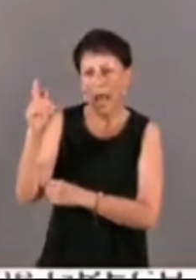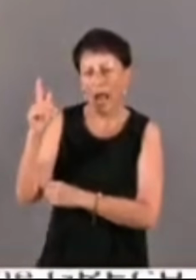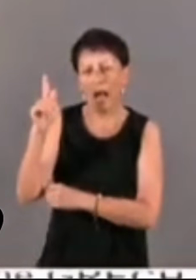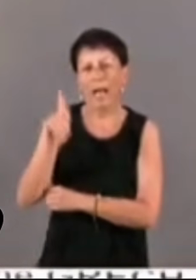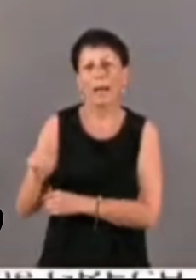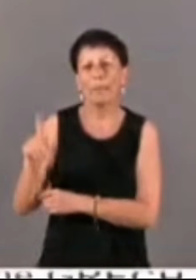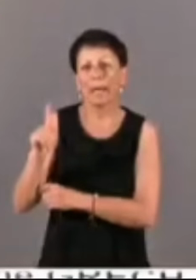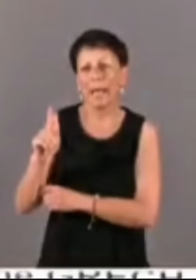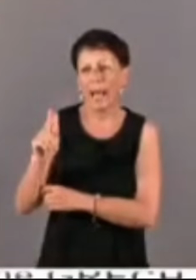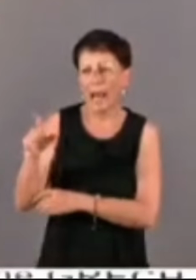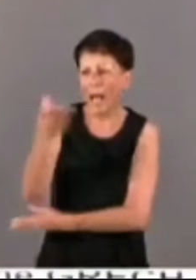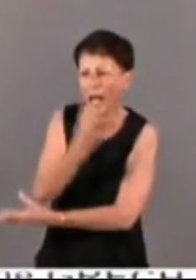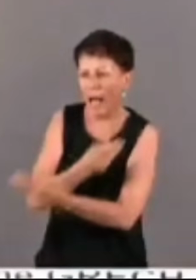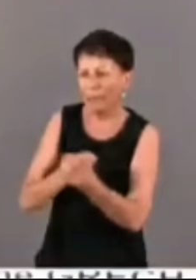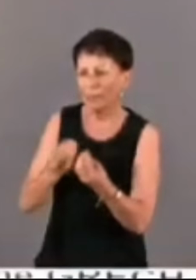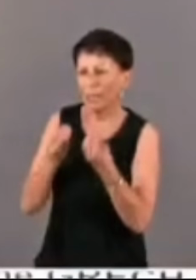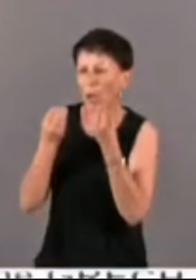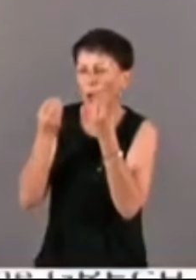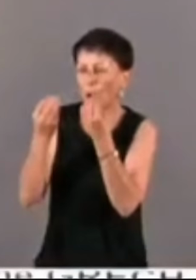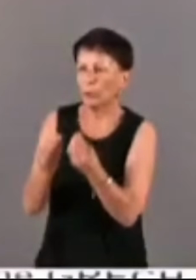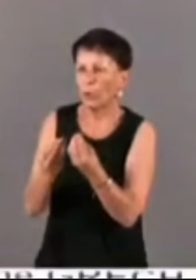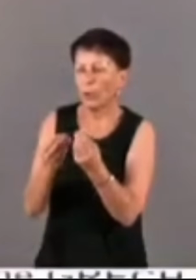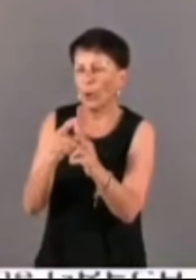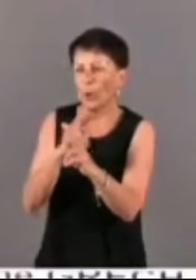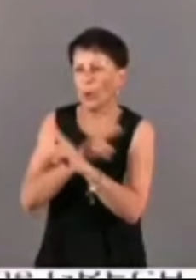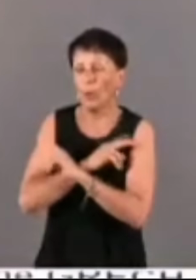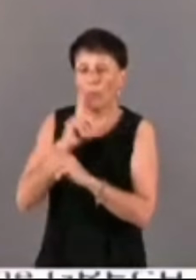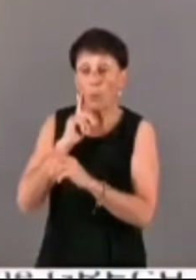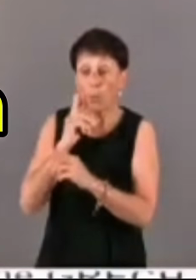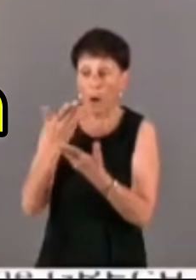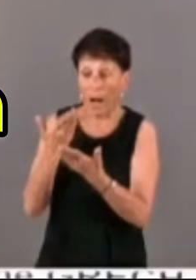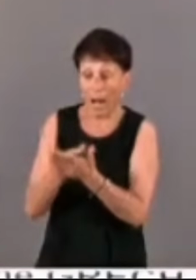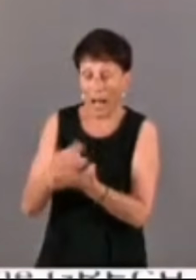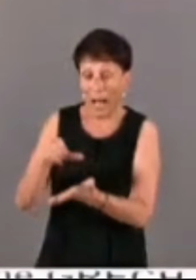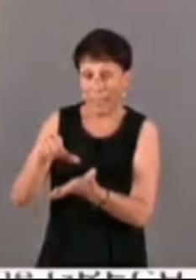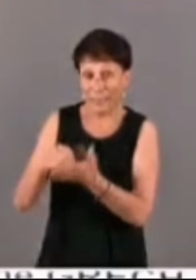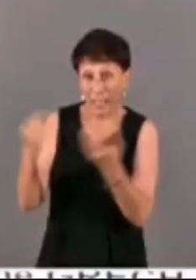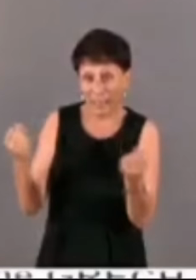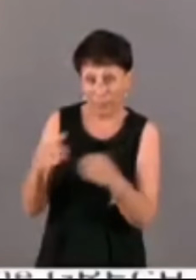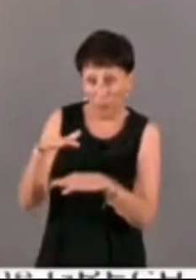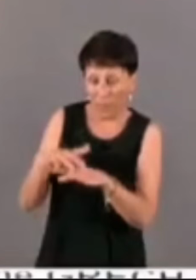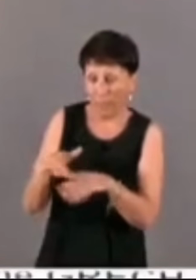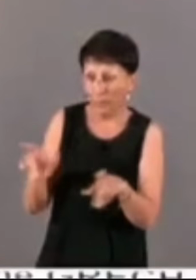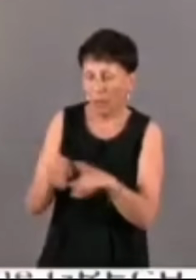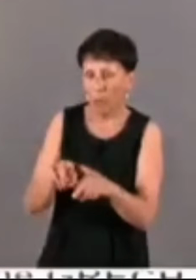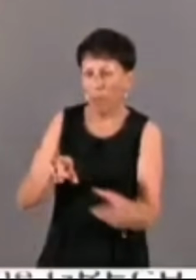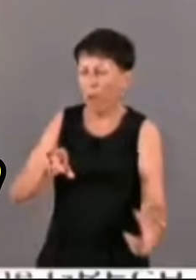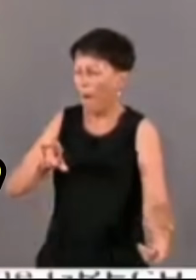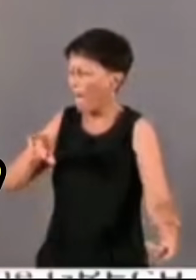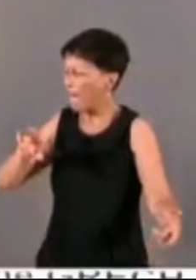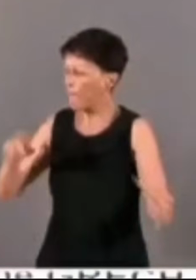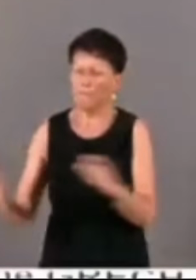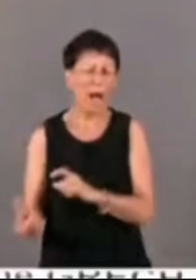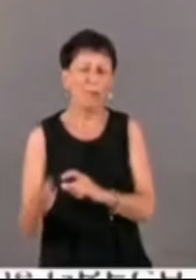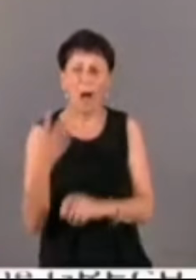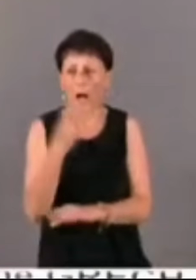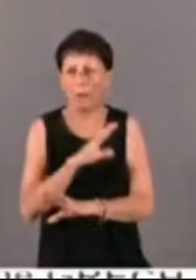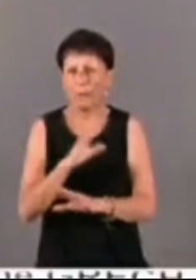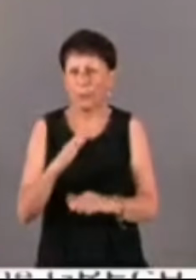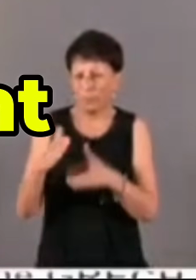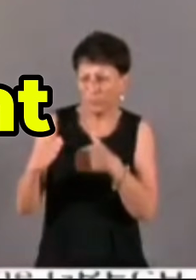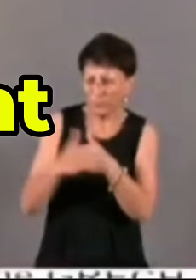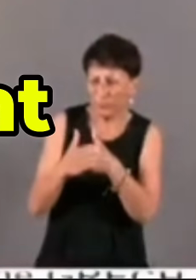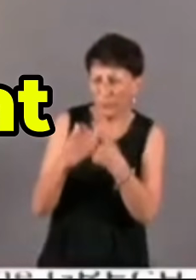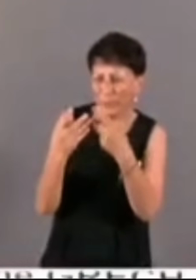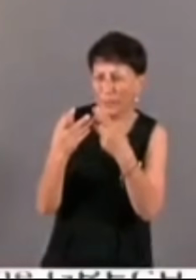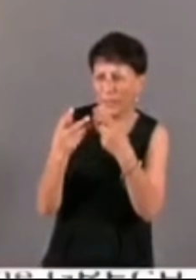d'animation et dans le quartier, c'est le chaos. Je m'y suis encore rendu il y a quelques jours. C'est à proximité d'une église, à proximité d'une école